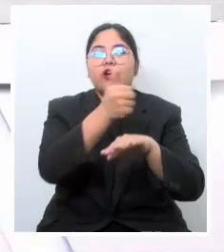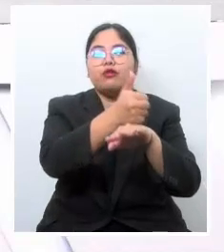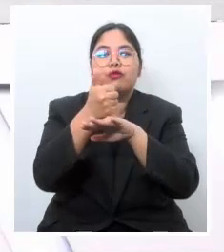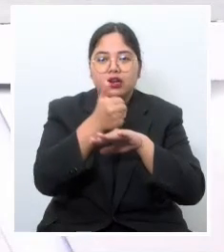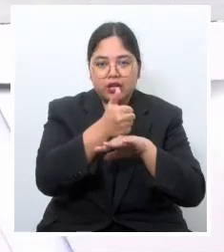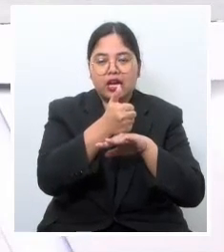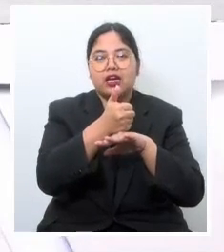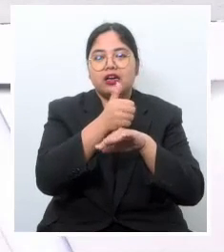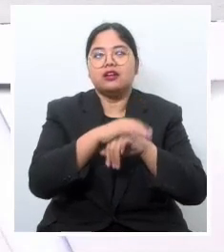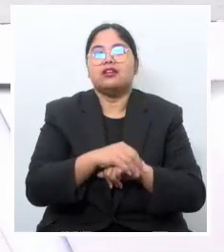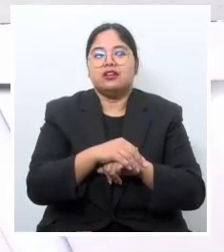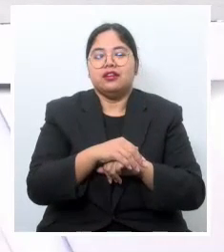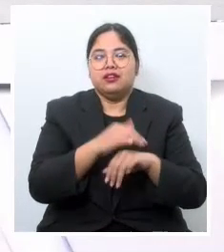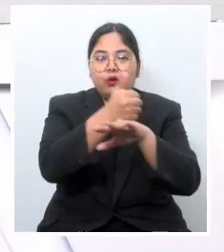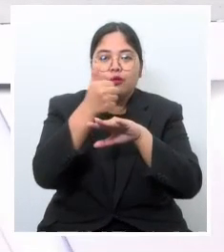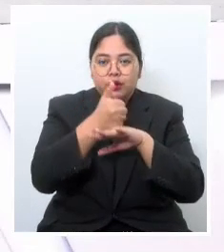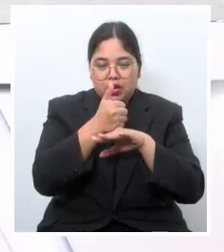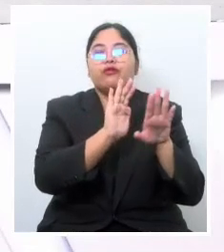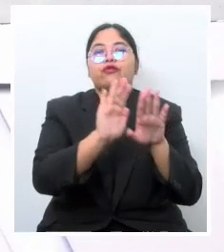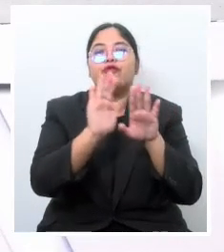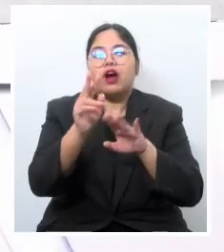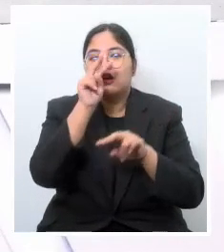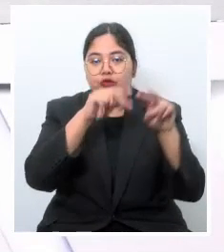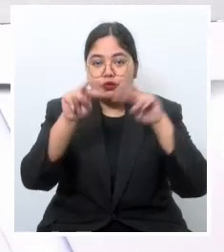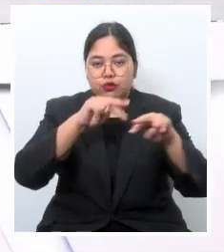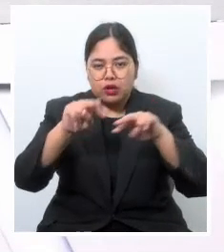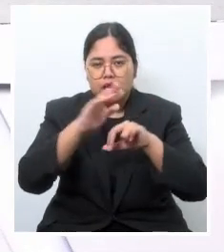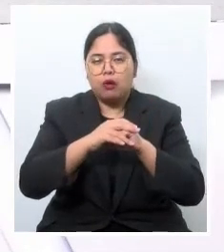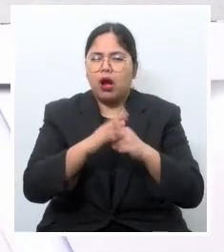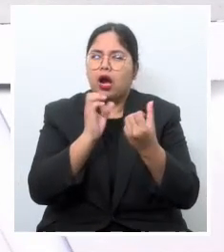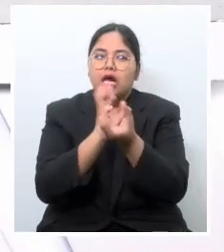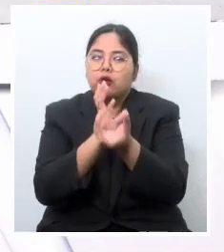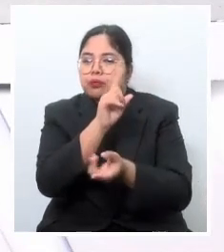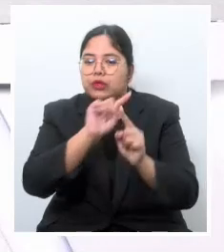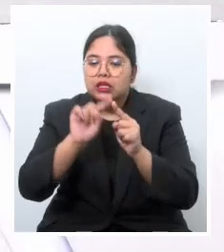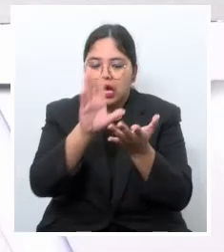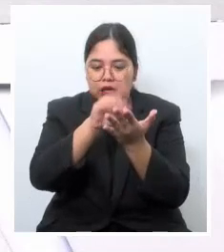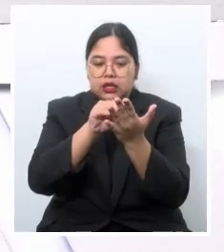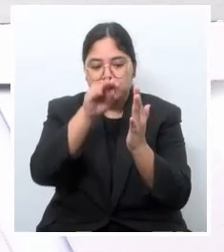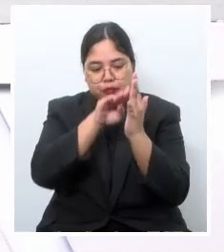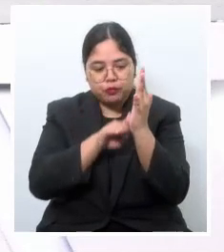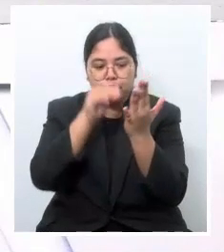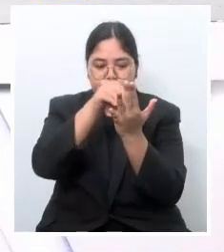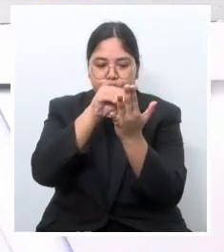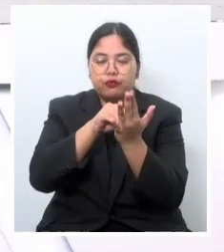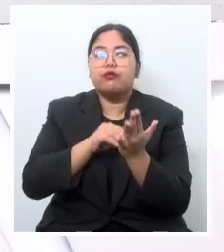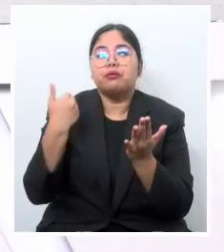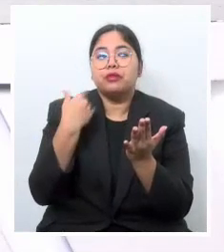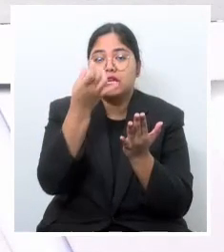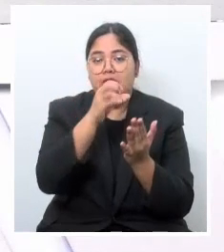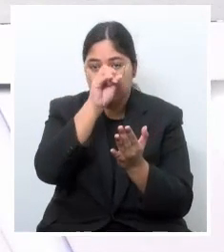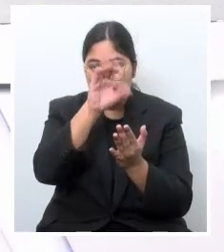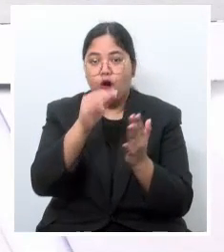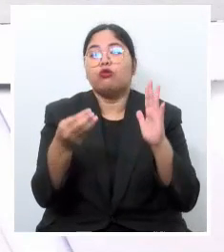ผู้อำนวยการสำนักการเขตพื้นที่การศึกษาด้วยนะคะได้ตรวจสอบความสหที่เกิดขึ้นแล้วก็รายงานสถานการณ์มายังส่วนกลางให้ได้รับทราบอยู่เป็น